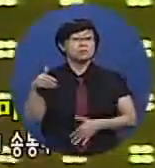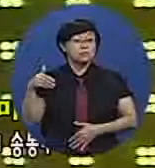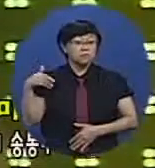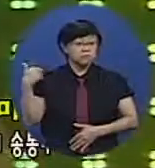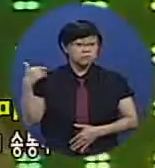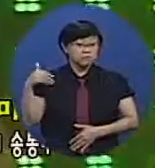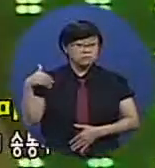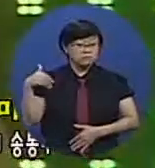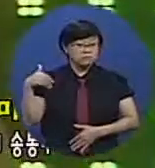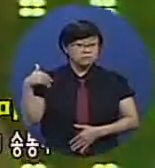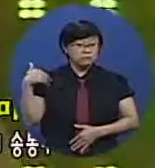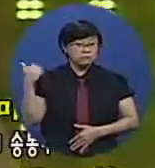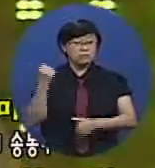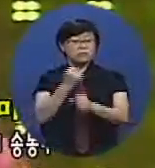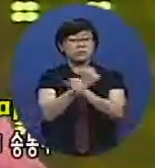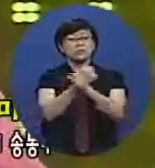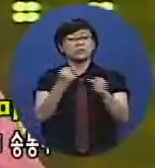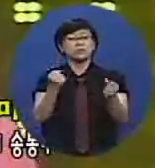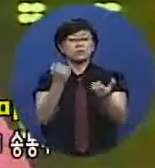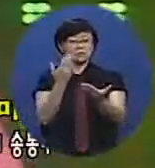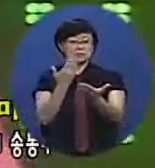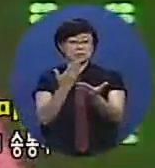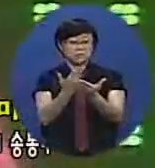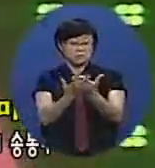그때는 몰랐어요